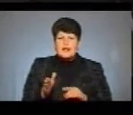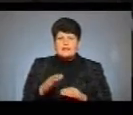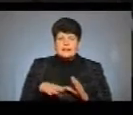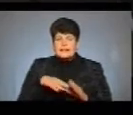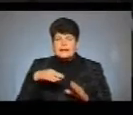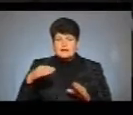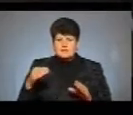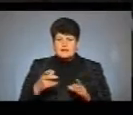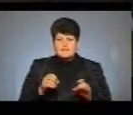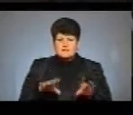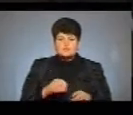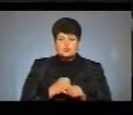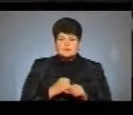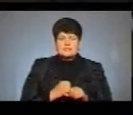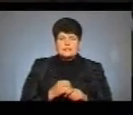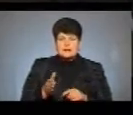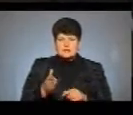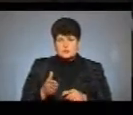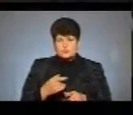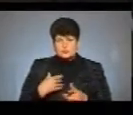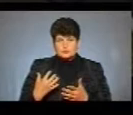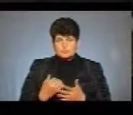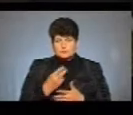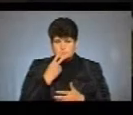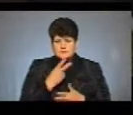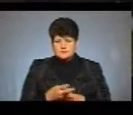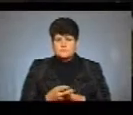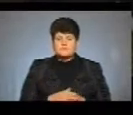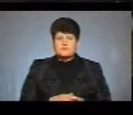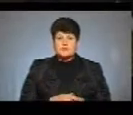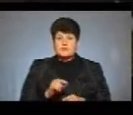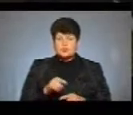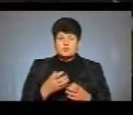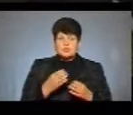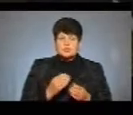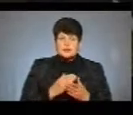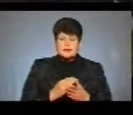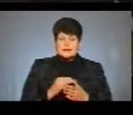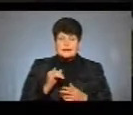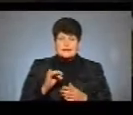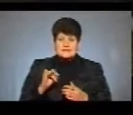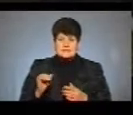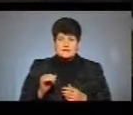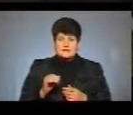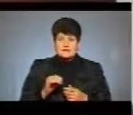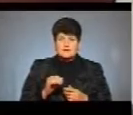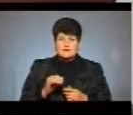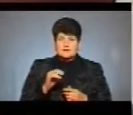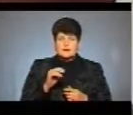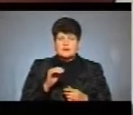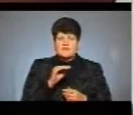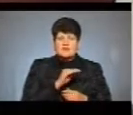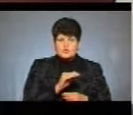вирішив з сірників зробити картину, і таке щось в мене вийшло, бачите? Да. А тут ще є ініціали. Ф.П. Франсуа Піньйон.